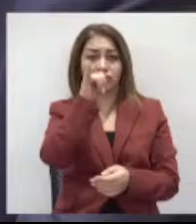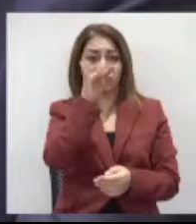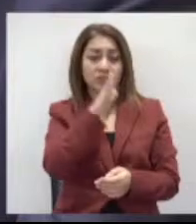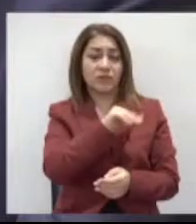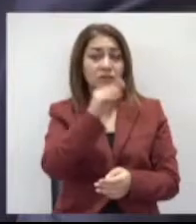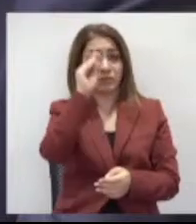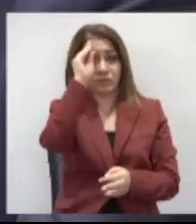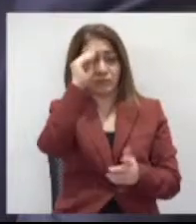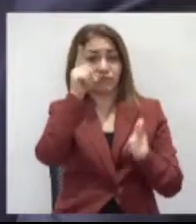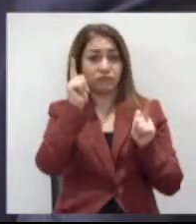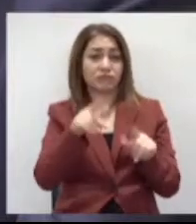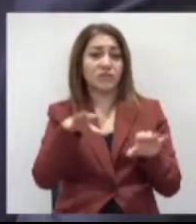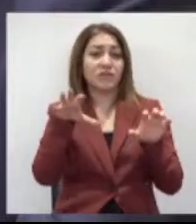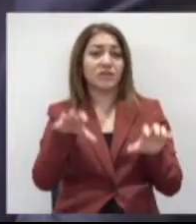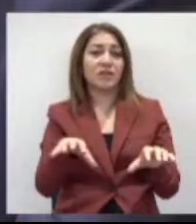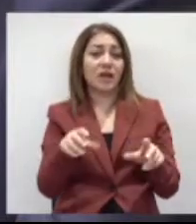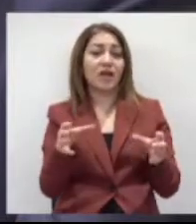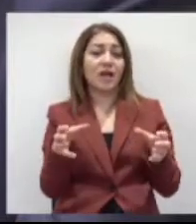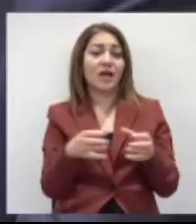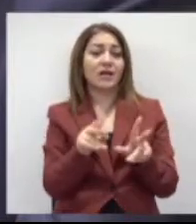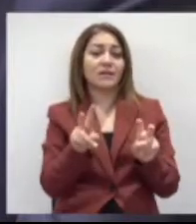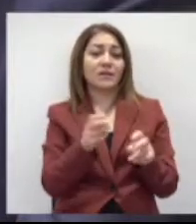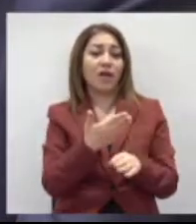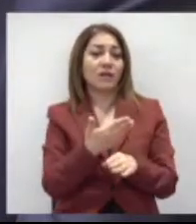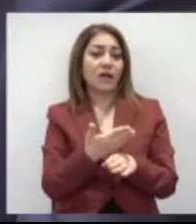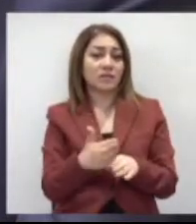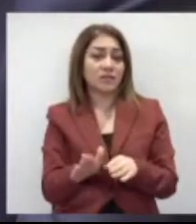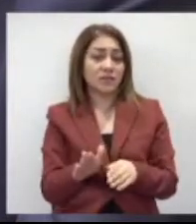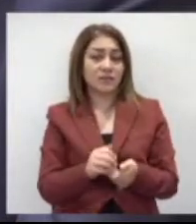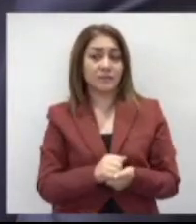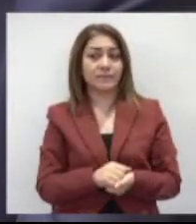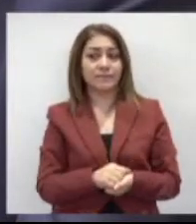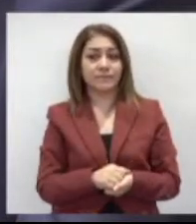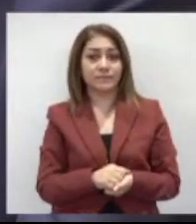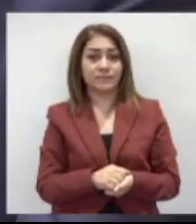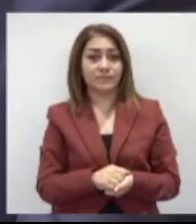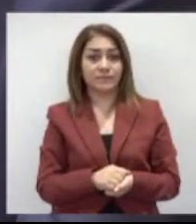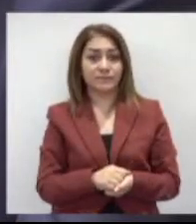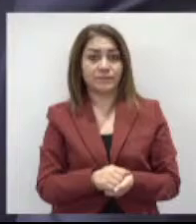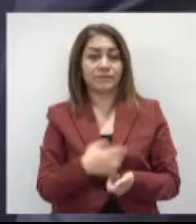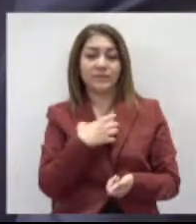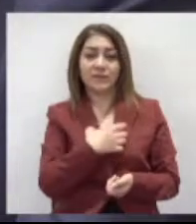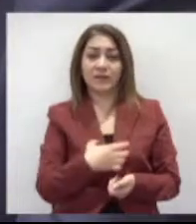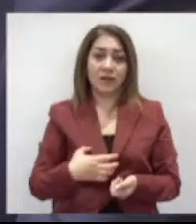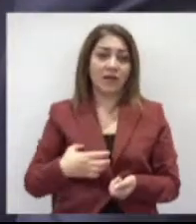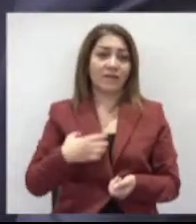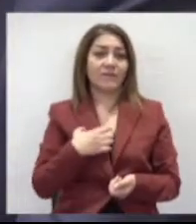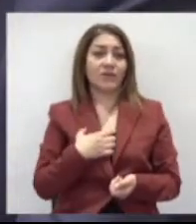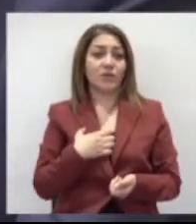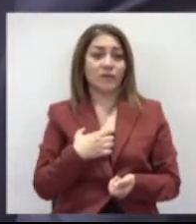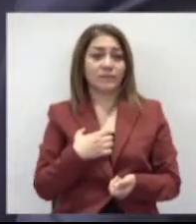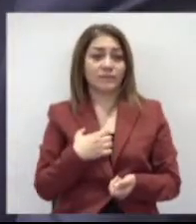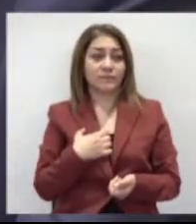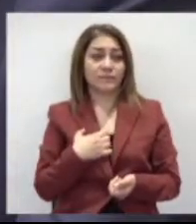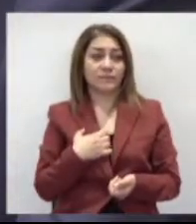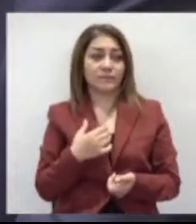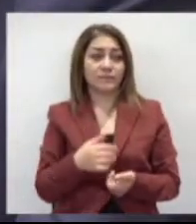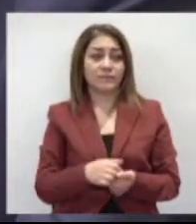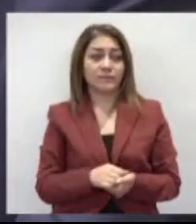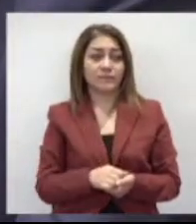կողմնակից եմ նախագահի հատվածը առանձնացնելուն, որովհետեւ դա առանձին նաեւ ինստիտուցիոնալ առումով կարևոր է, կարծում եմ, նաեւ լիազորությունների